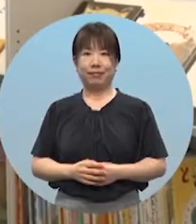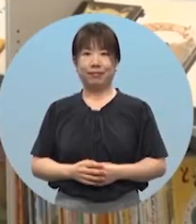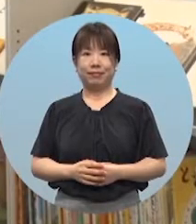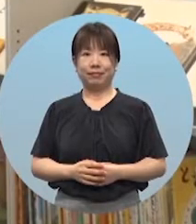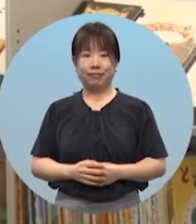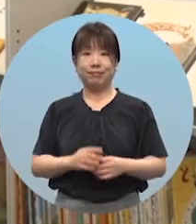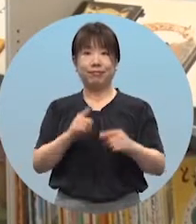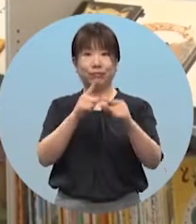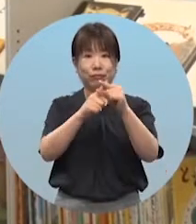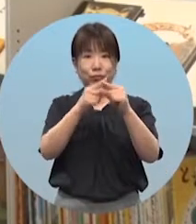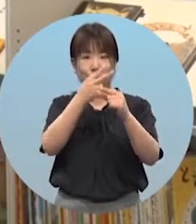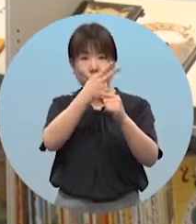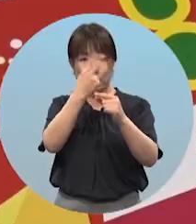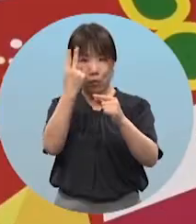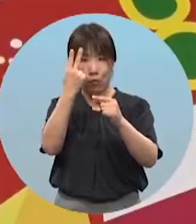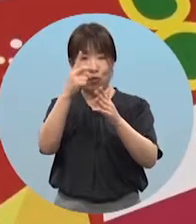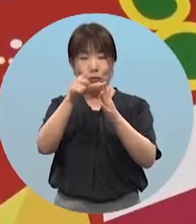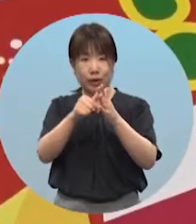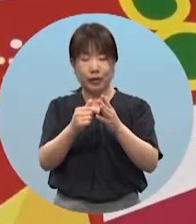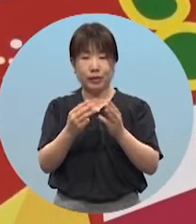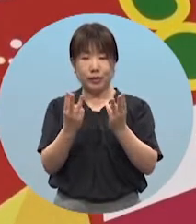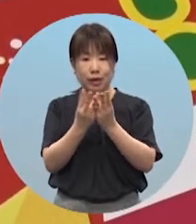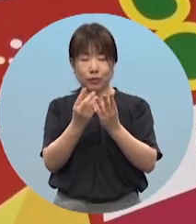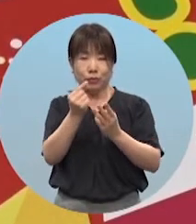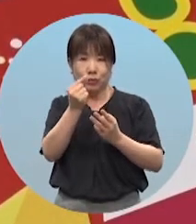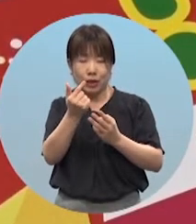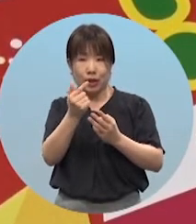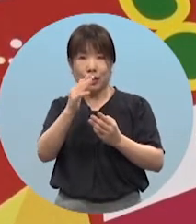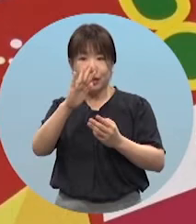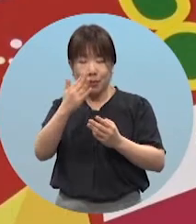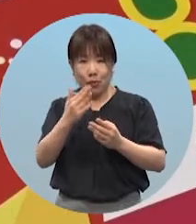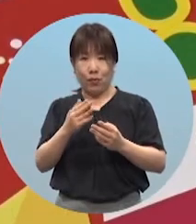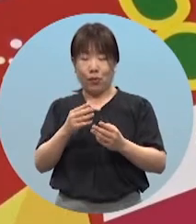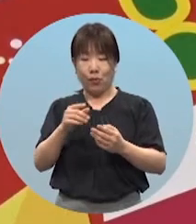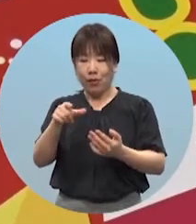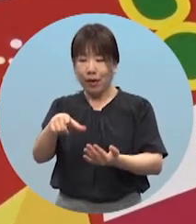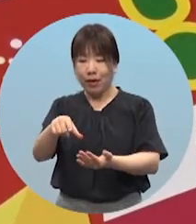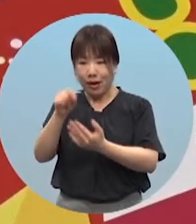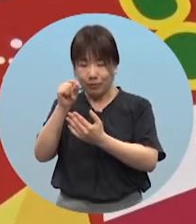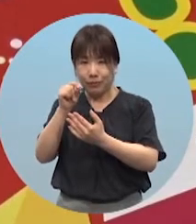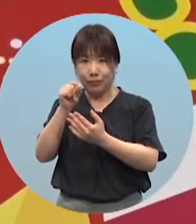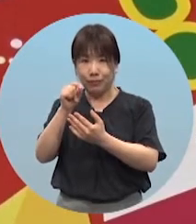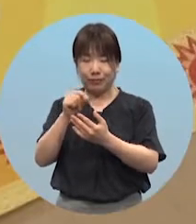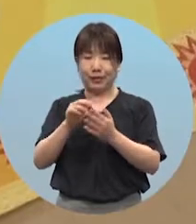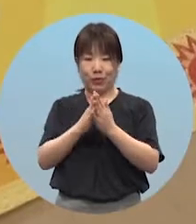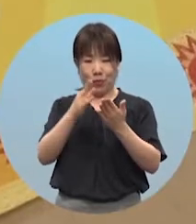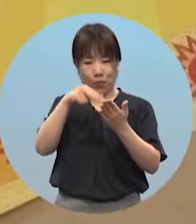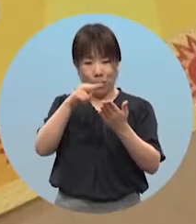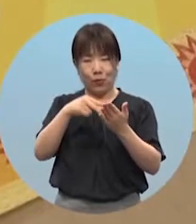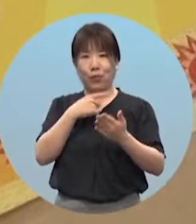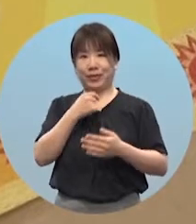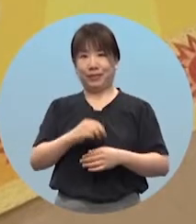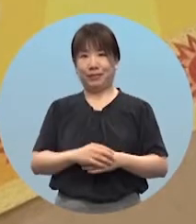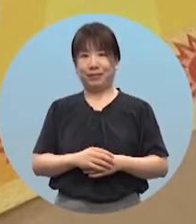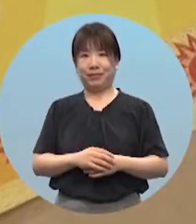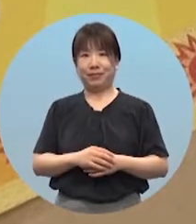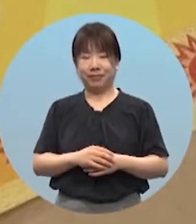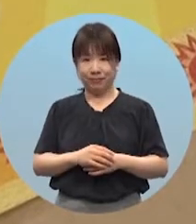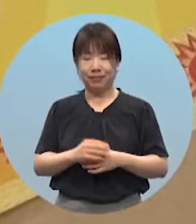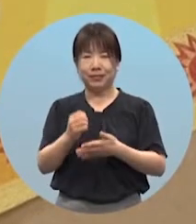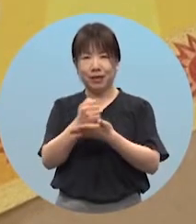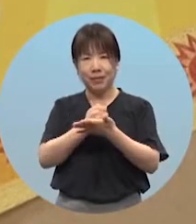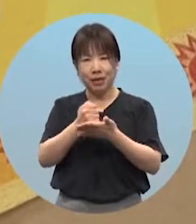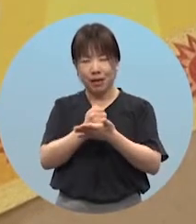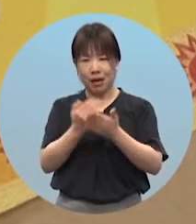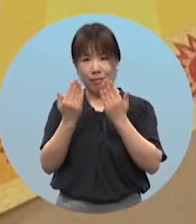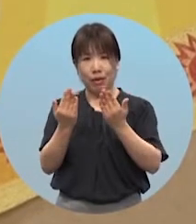中高生向け数は少ないんですけども、ぜひ手に取っていただければと思いますし、学習席を利用に来たお子さんたち